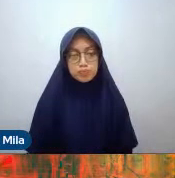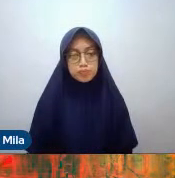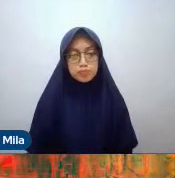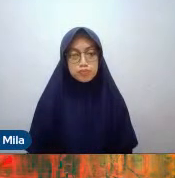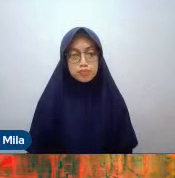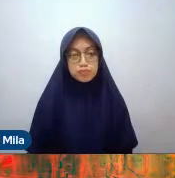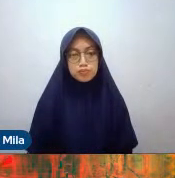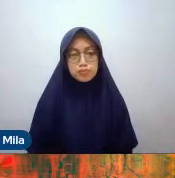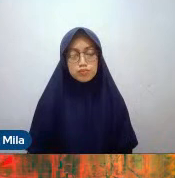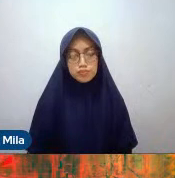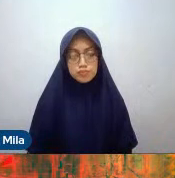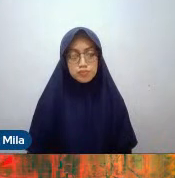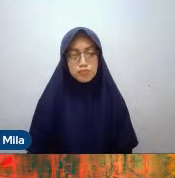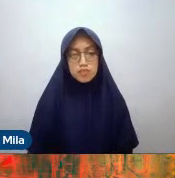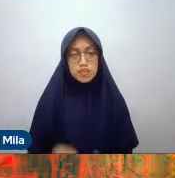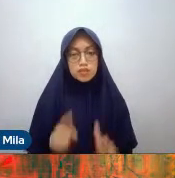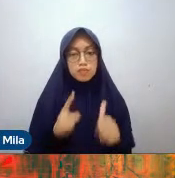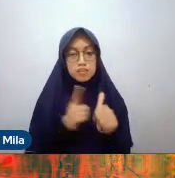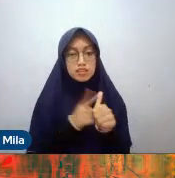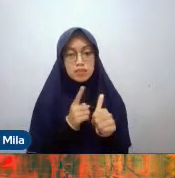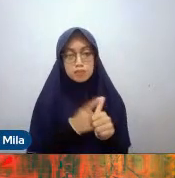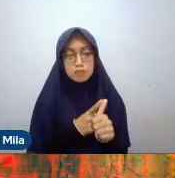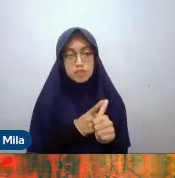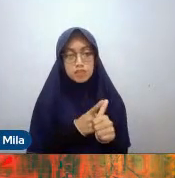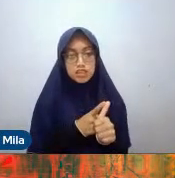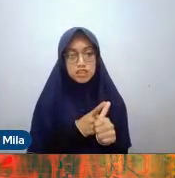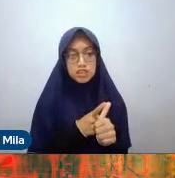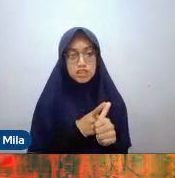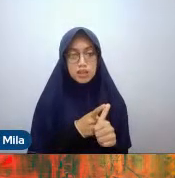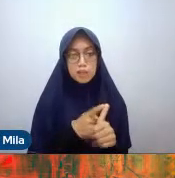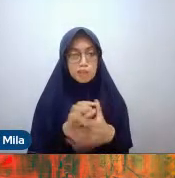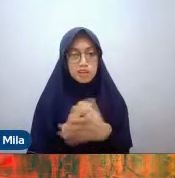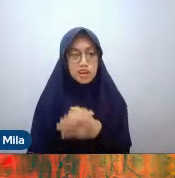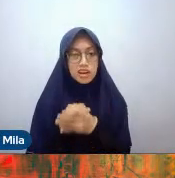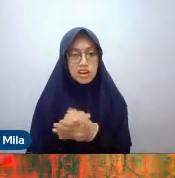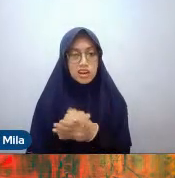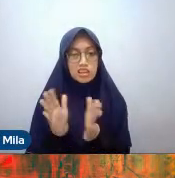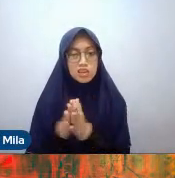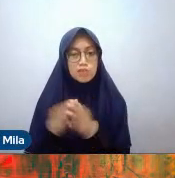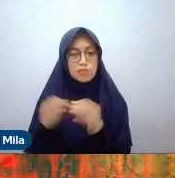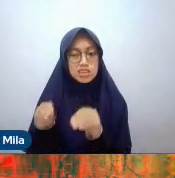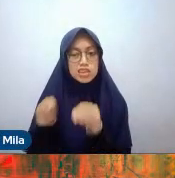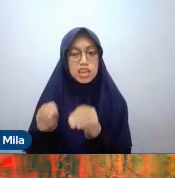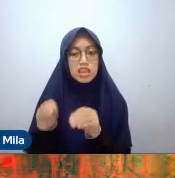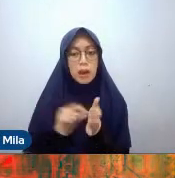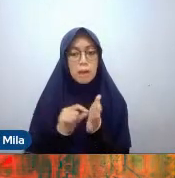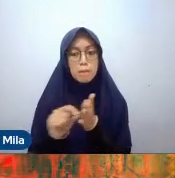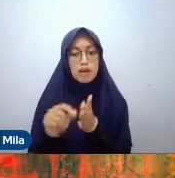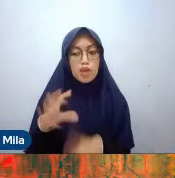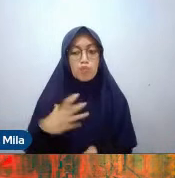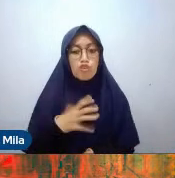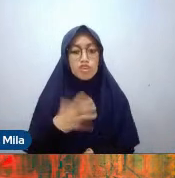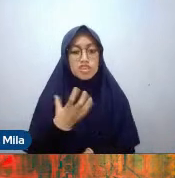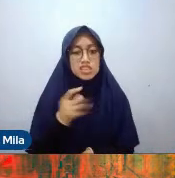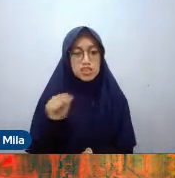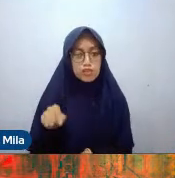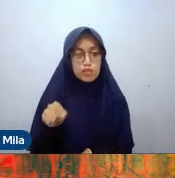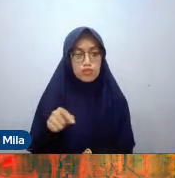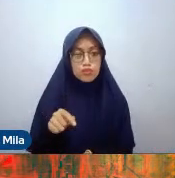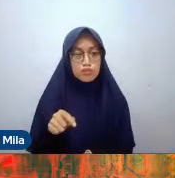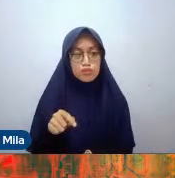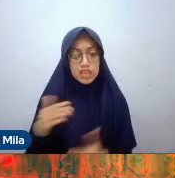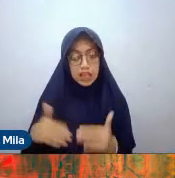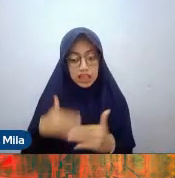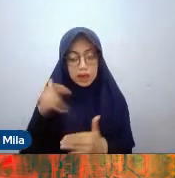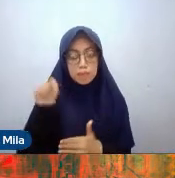Okay. Yang pertama adalah mengenal dan memberi nama emosi. Jadi langkah yang harus